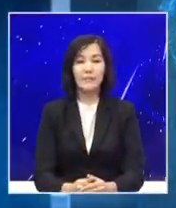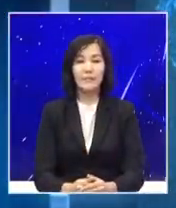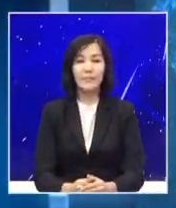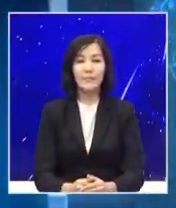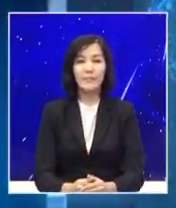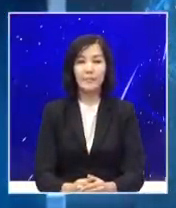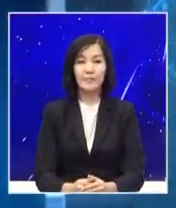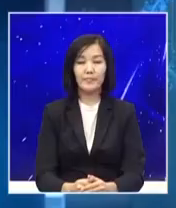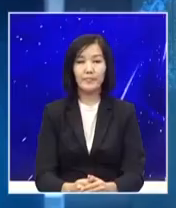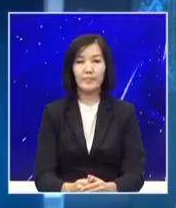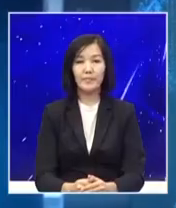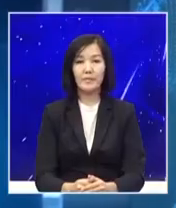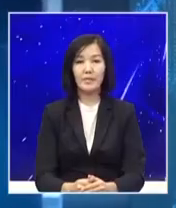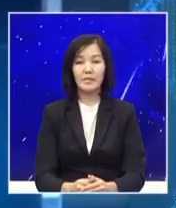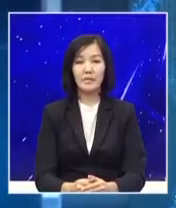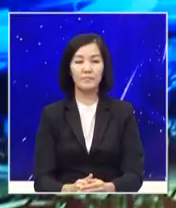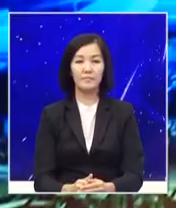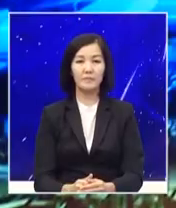Әсет Дүйсенбек, Жетісу арнасы.